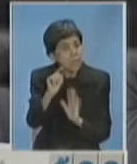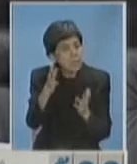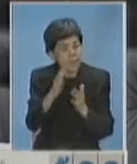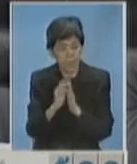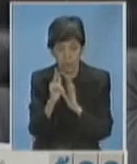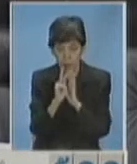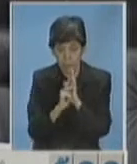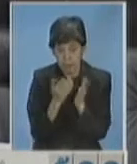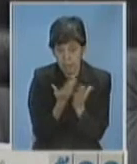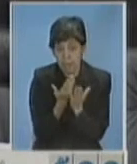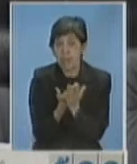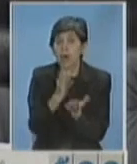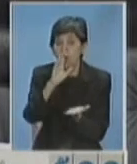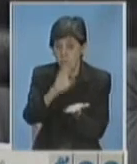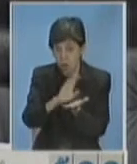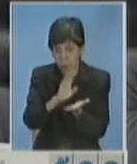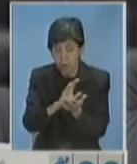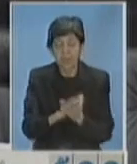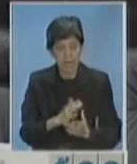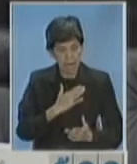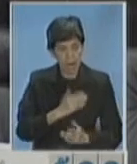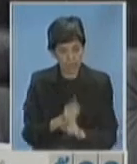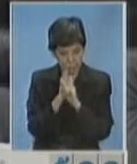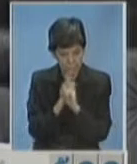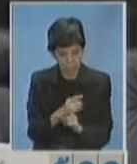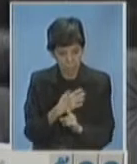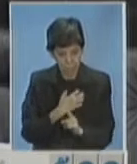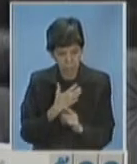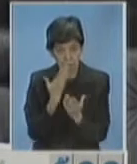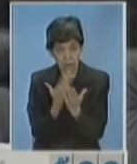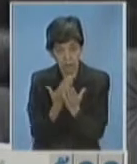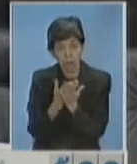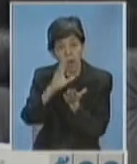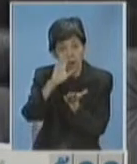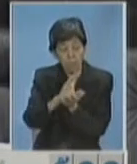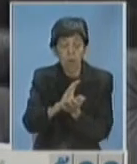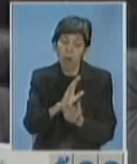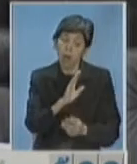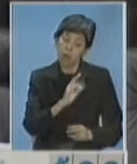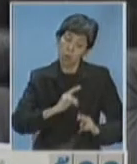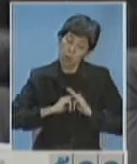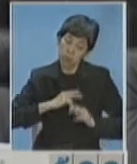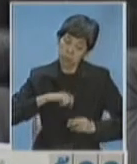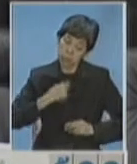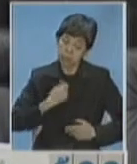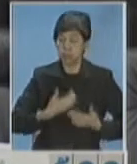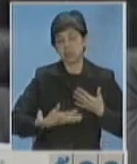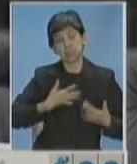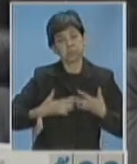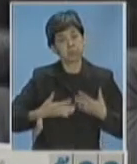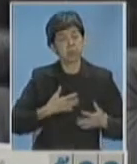าะกฎหมายวิธีงบประมาณนะคะซึ่งเราจะต้องยึดถือเพราะว่างบประมาณนี้ถ้าเป็นเงินของตัวเองจะใช้จ่ายอย่างไรก็คงไม่มี